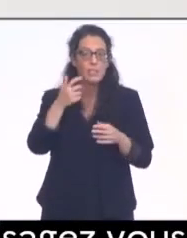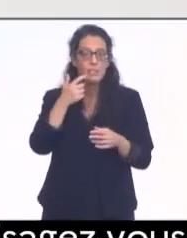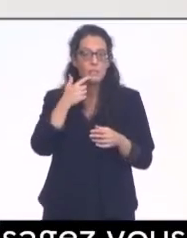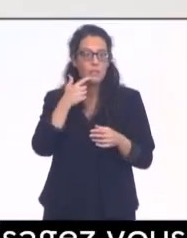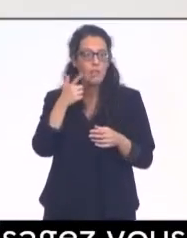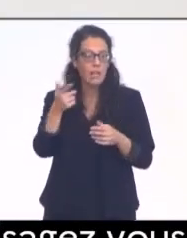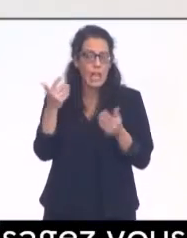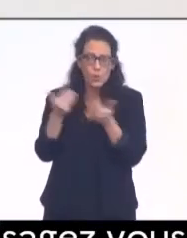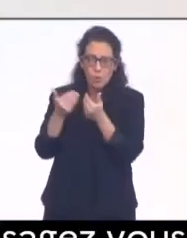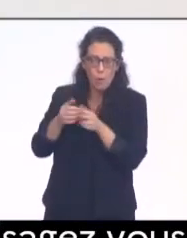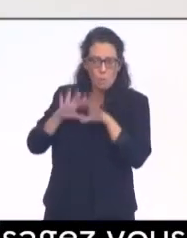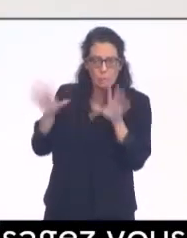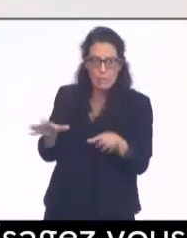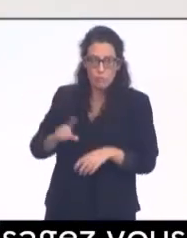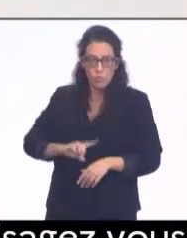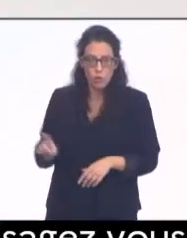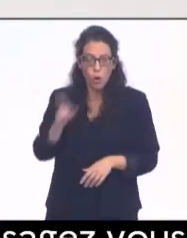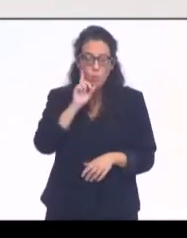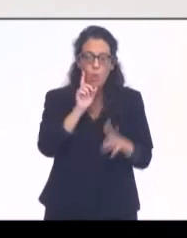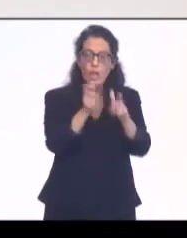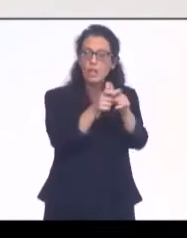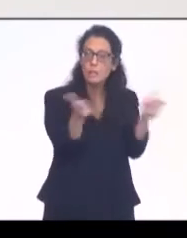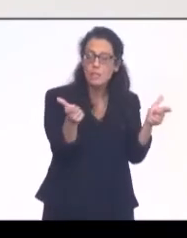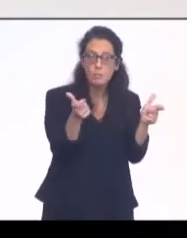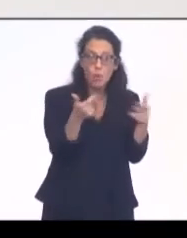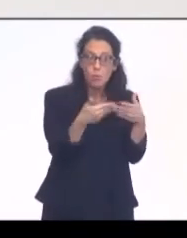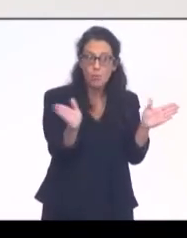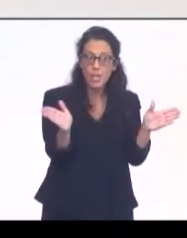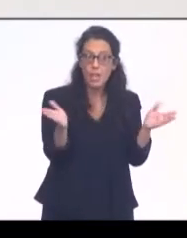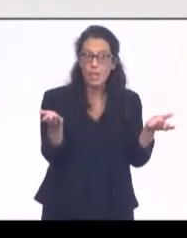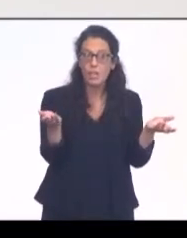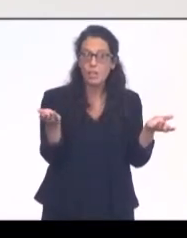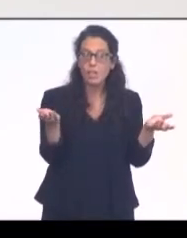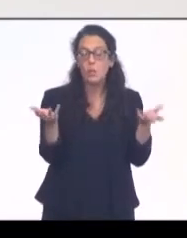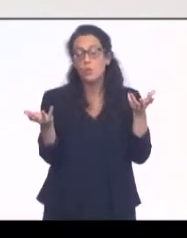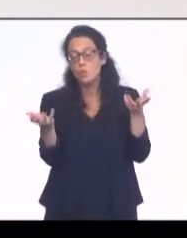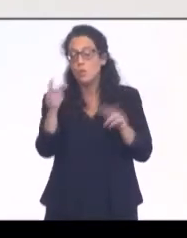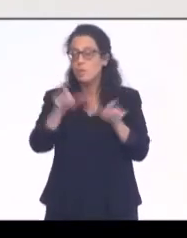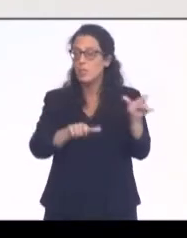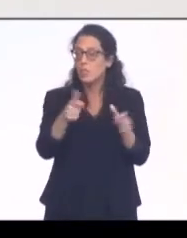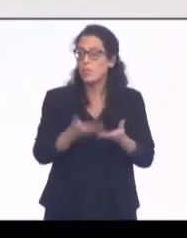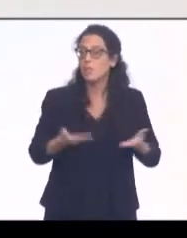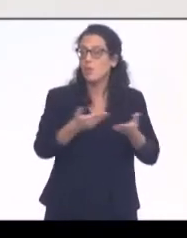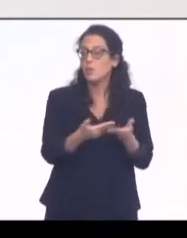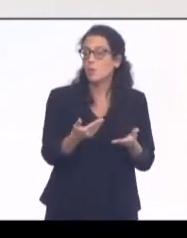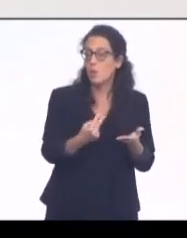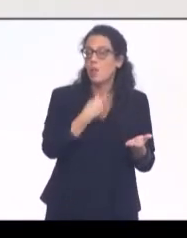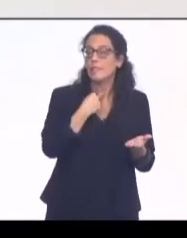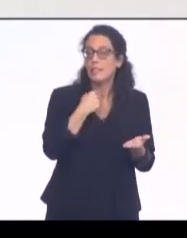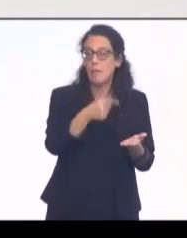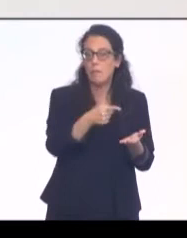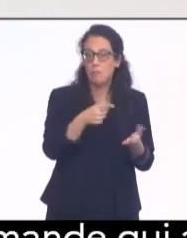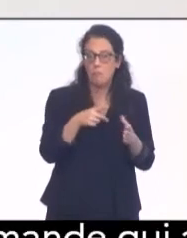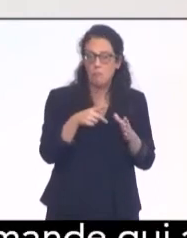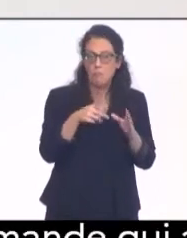faite massivement. Pourquoi ? Parce que justement les établissements et les services étant ouverts, les personnes en situation de handicap sont majoritairement dans leur lieu